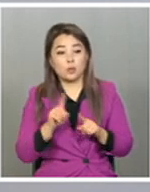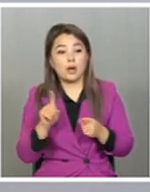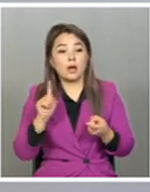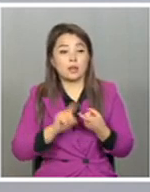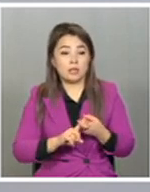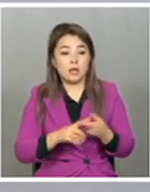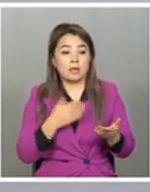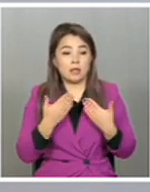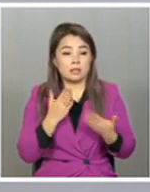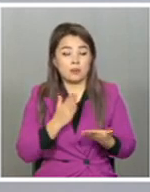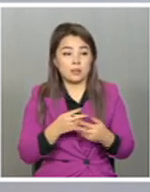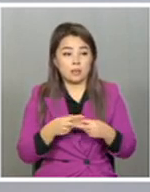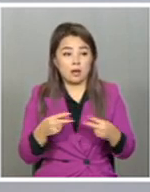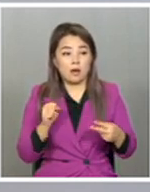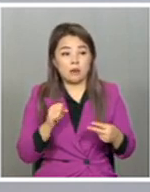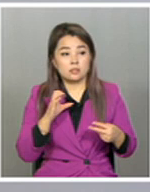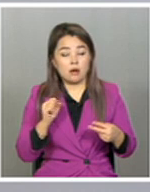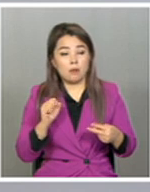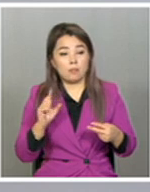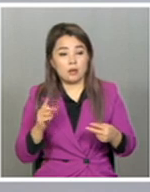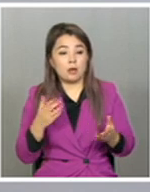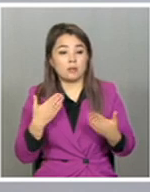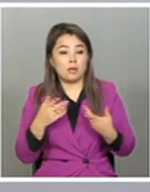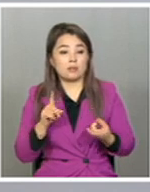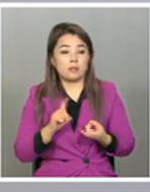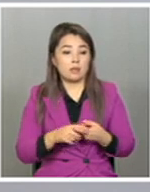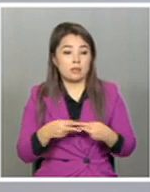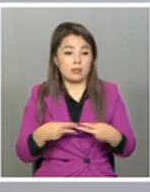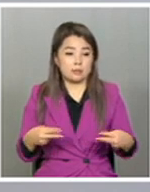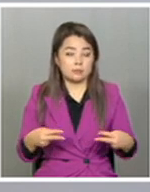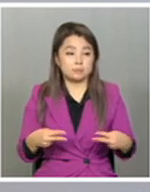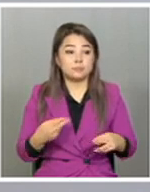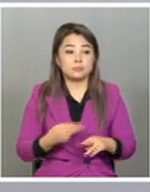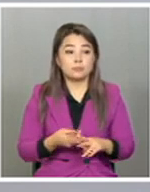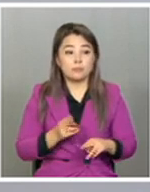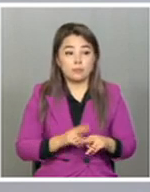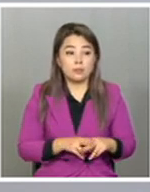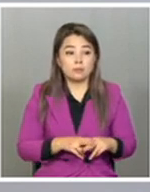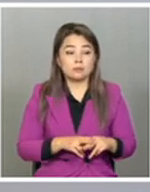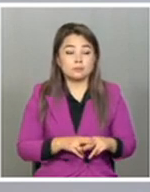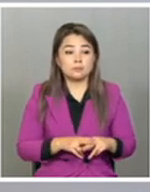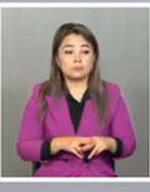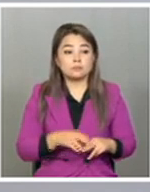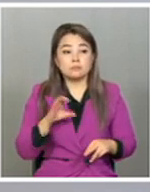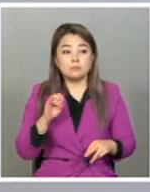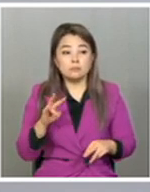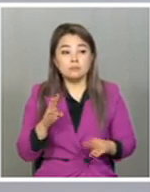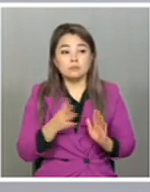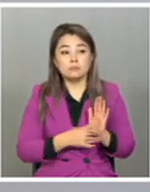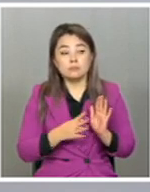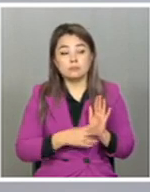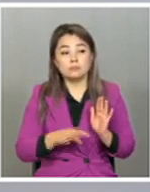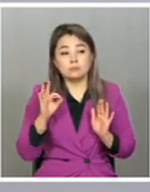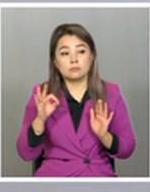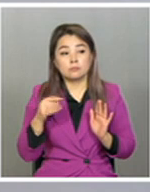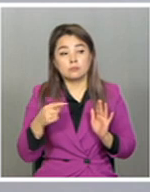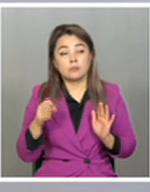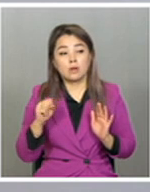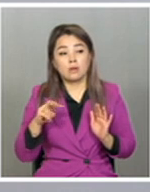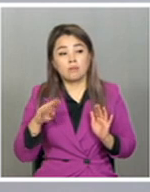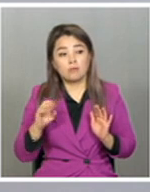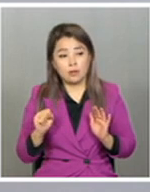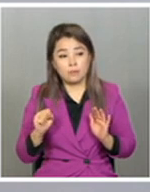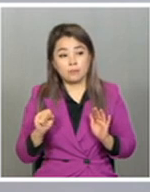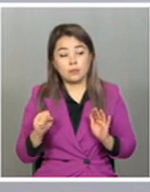тең. Яғни АС-ның АБ-ға қатынасына тең. Енді синус 90 градус азайтылған альфаны